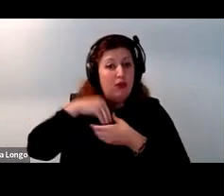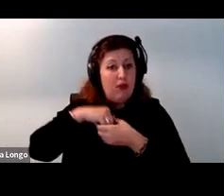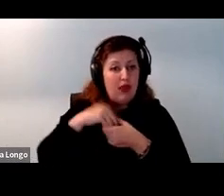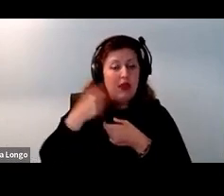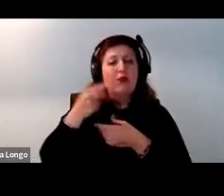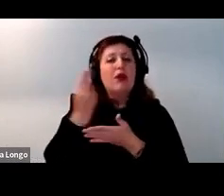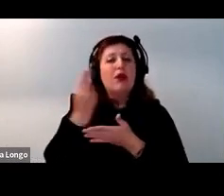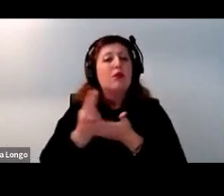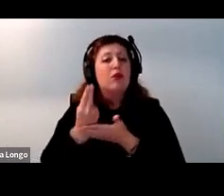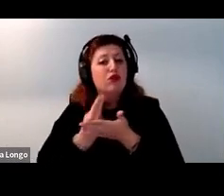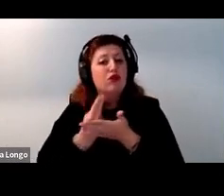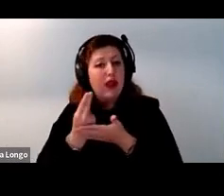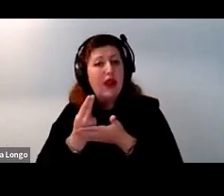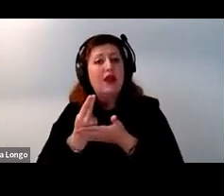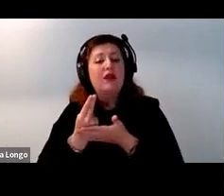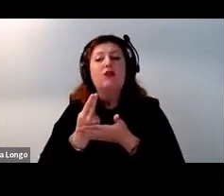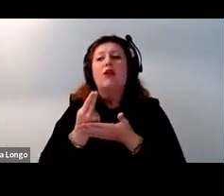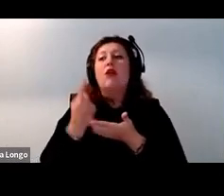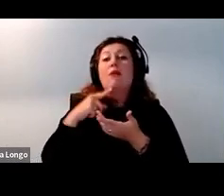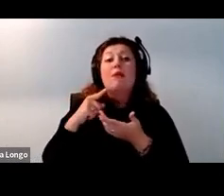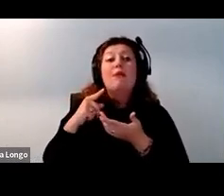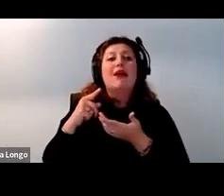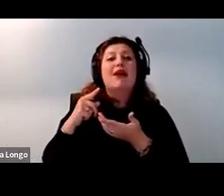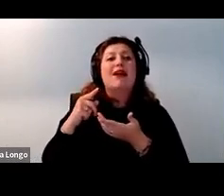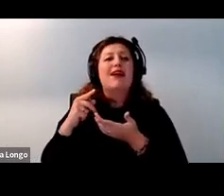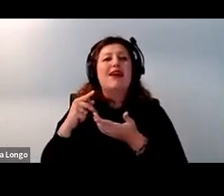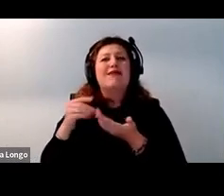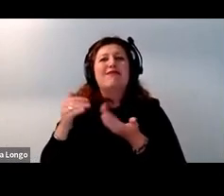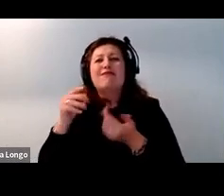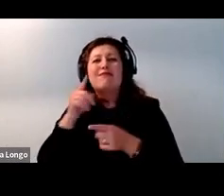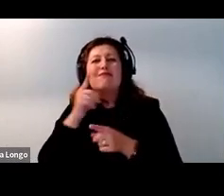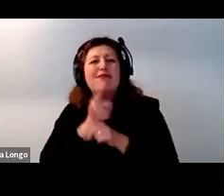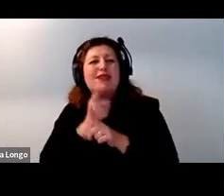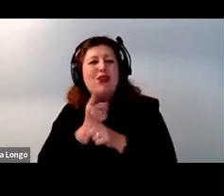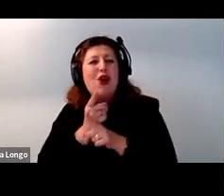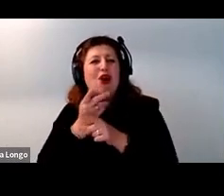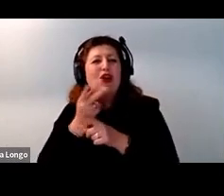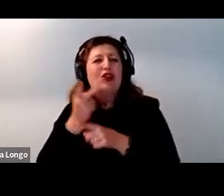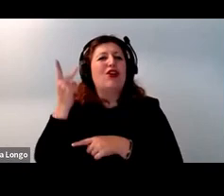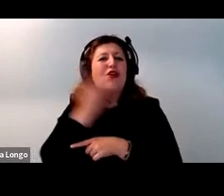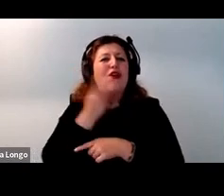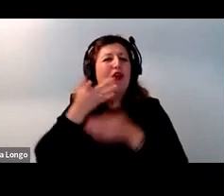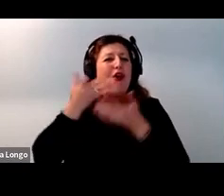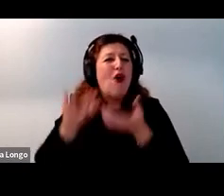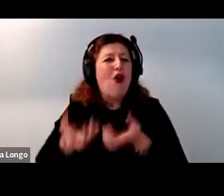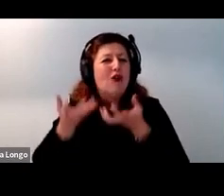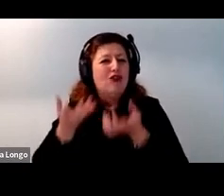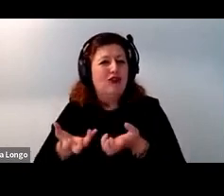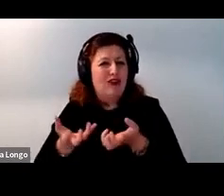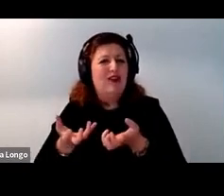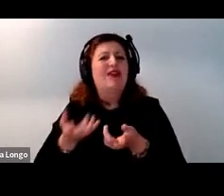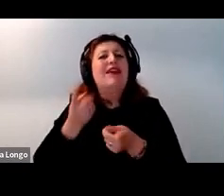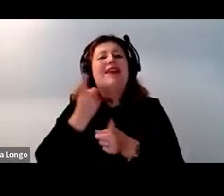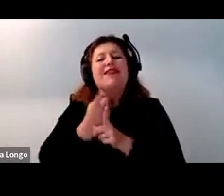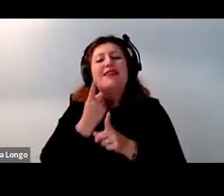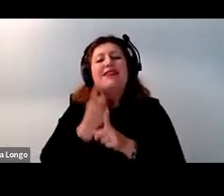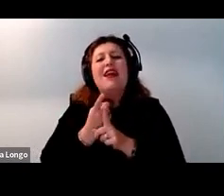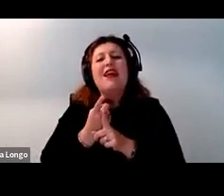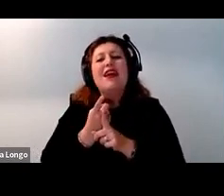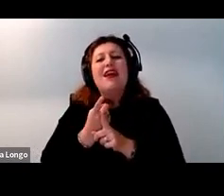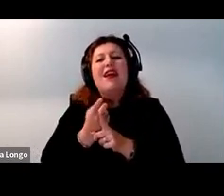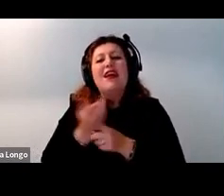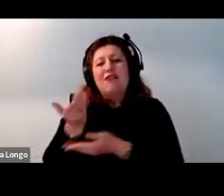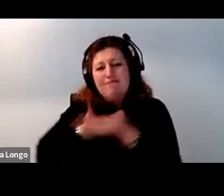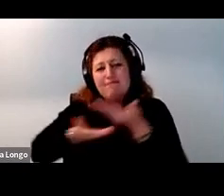che tendono a condividere la soluzione di quelli che sono bisogni oggettivi delle popolazioni a cui si concorre